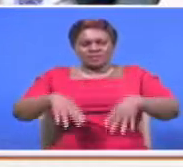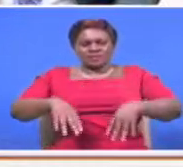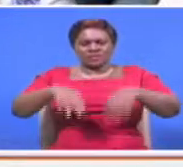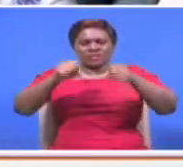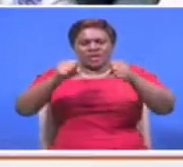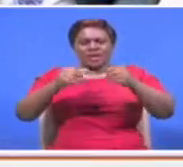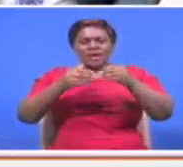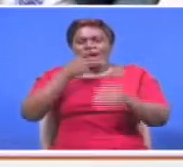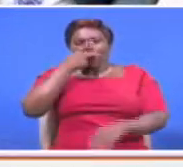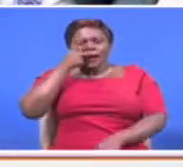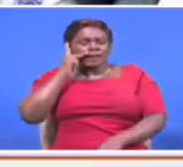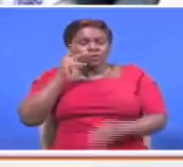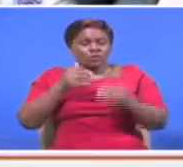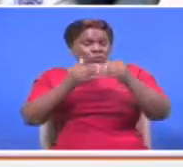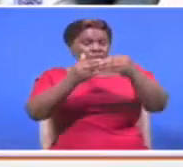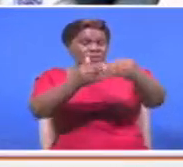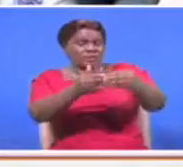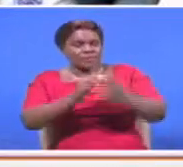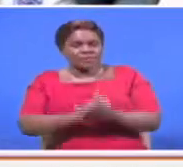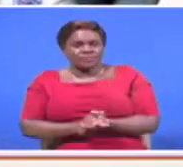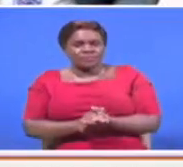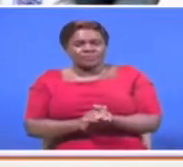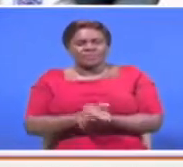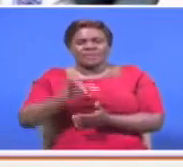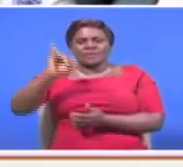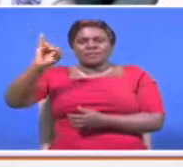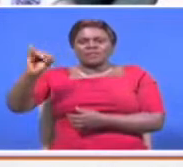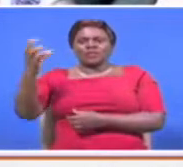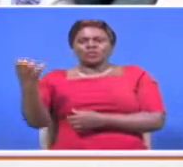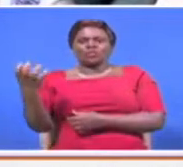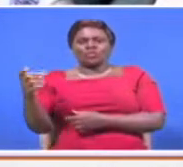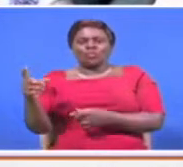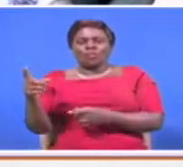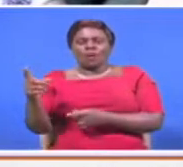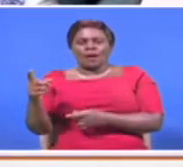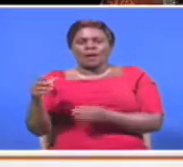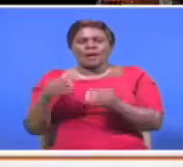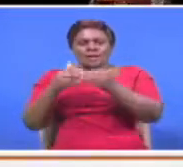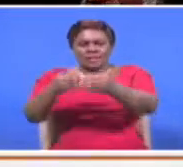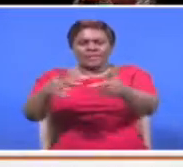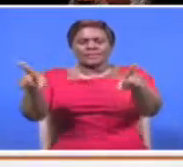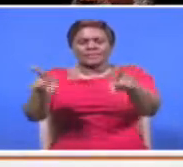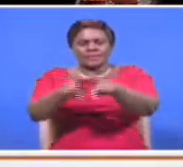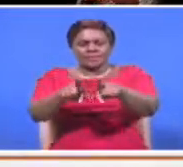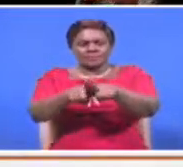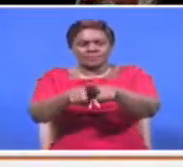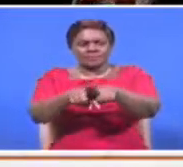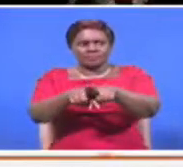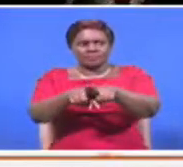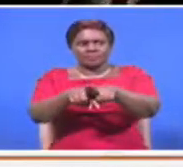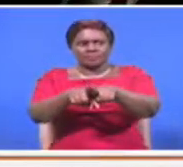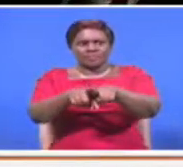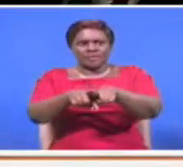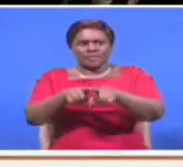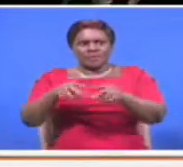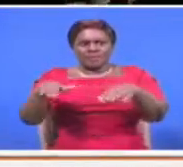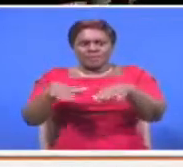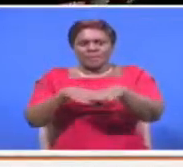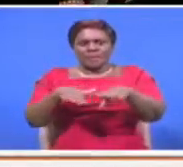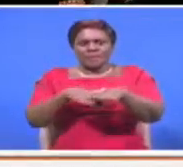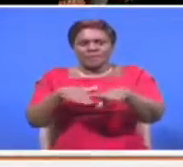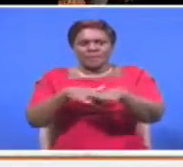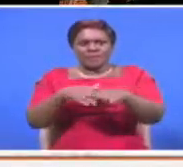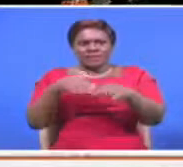kiongozi wa chama cha Wiper Kalonzo Musyoka na mwenzake kiongozi wa wengi katika bunge la taifa Kimani Ichung'wah, wanakamati hawa waliibuka